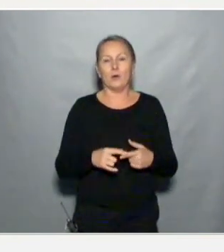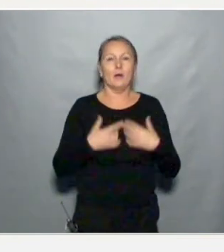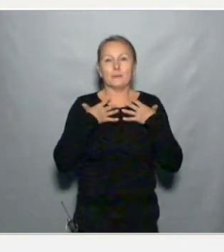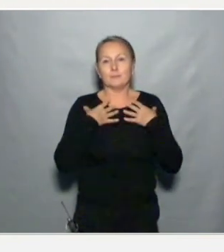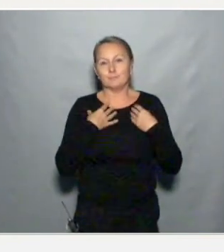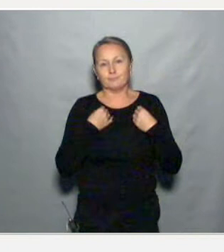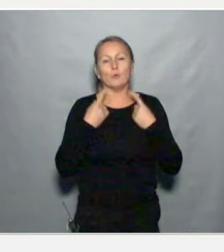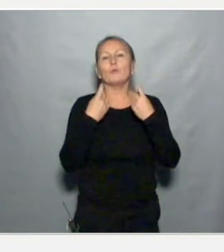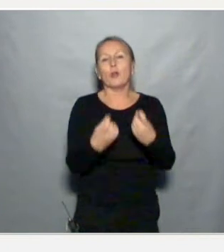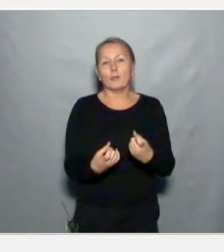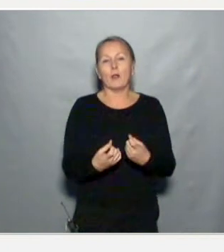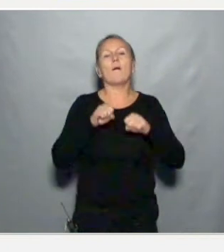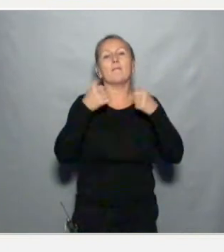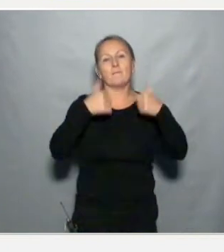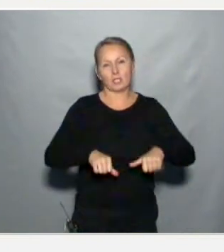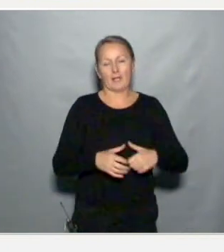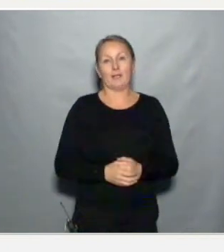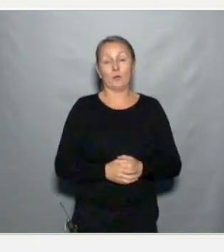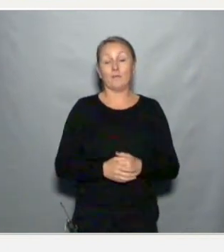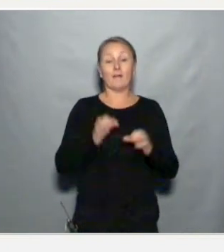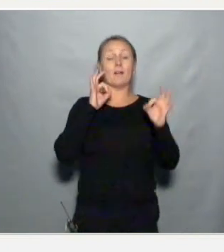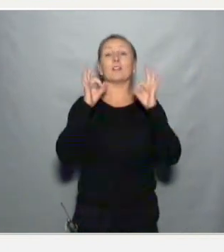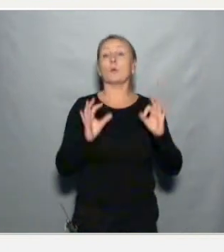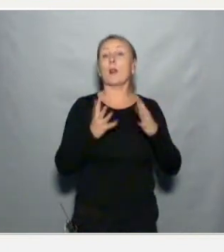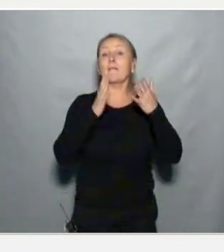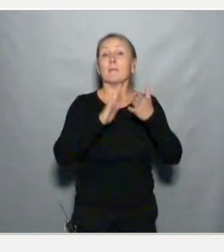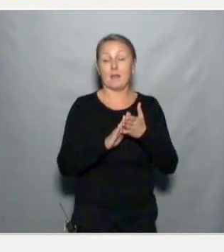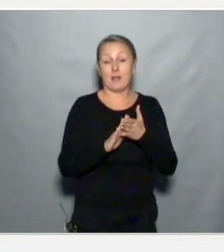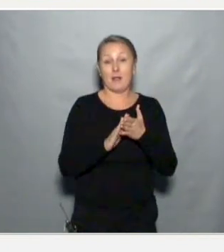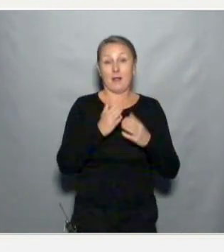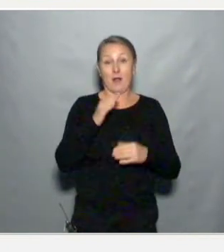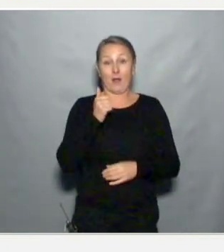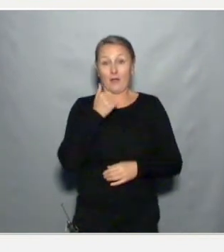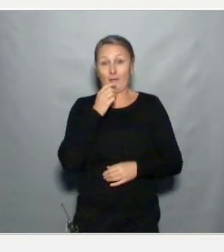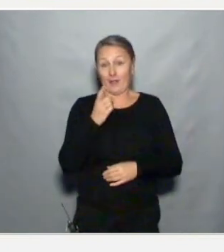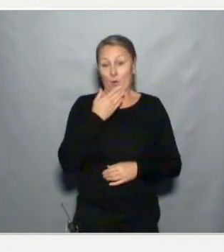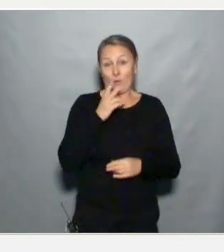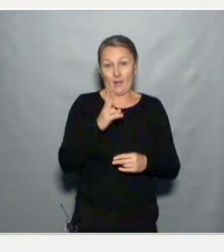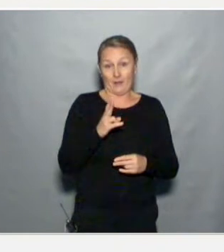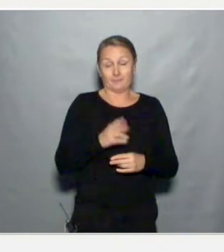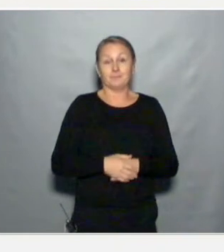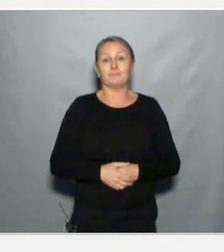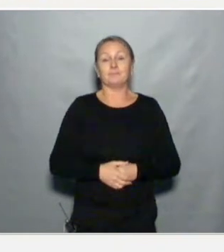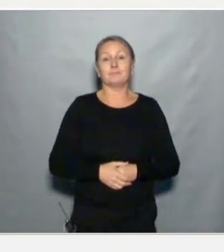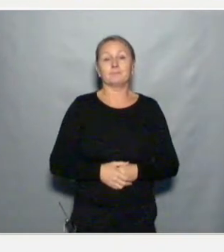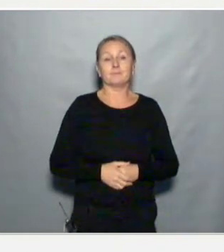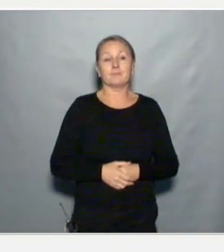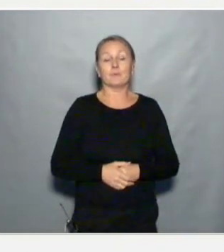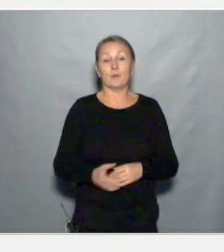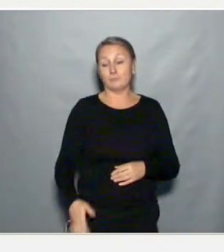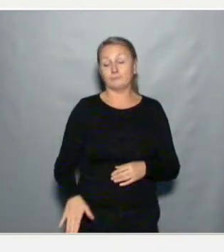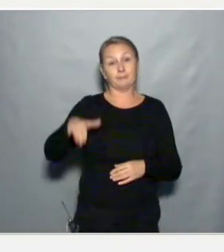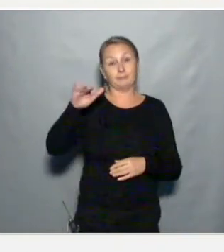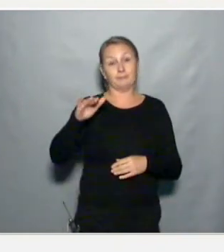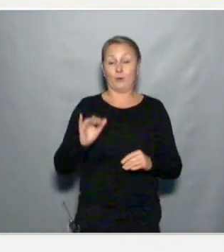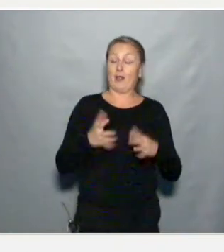svårt. Och det kan också vara fantastiskt att leva med ADHD. När jag växte upp och levde med det